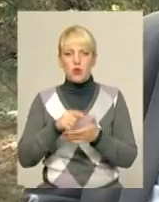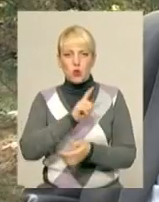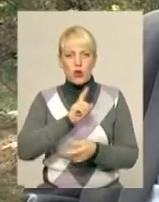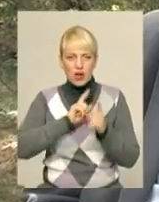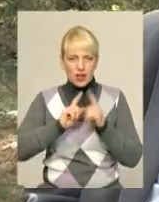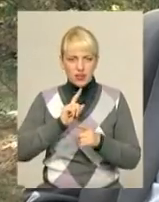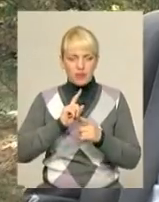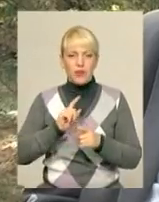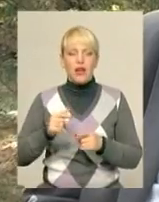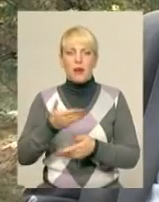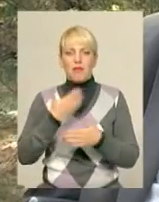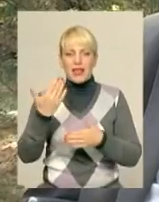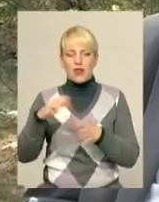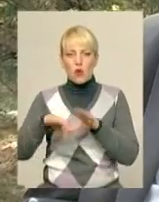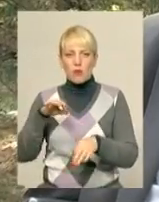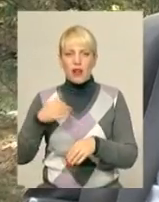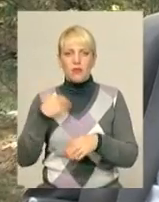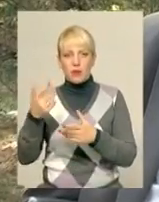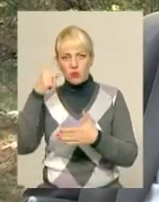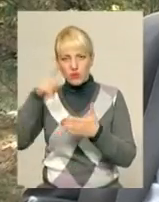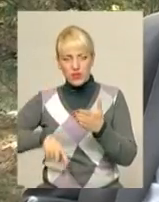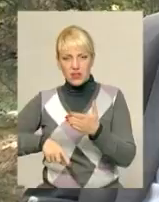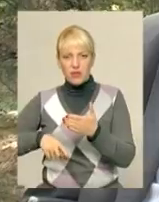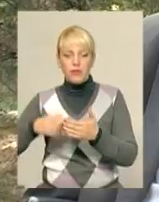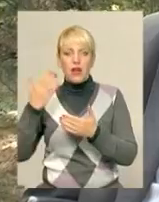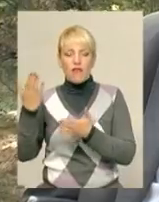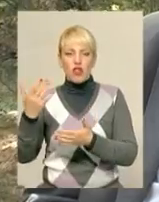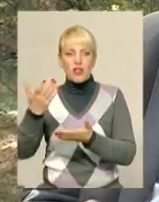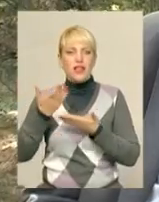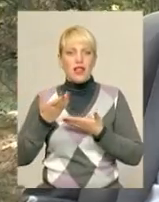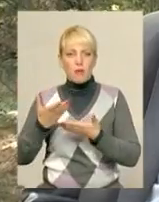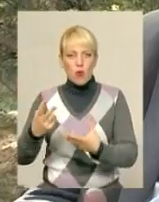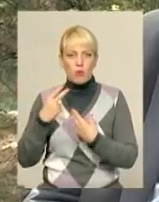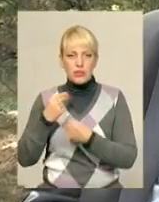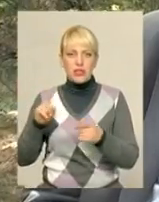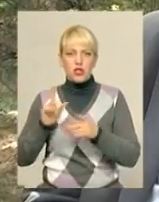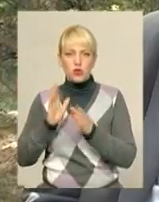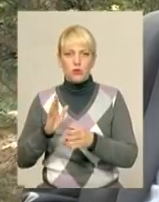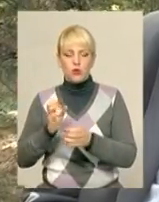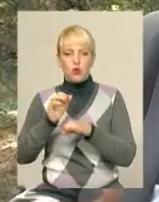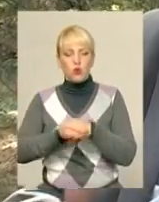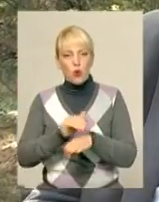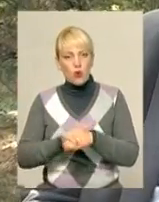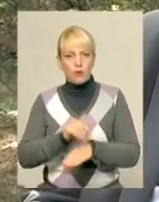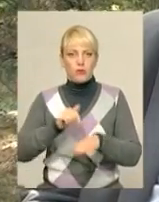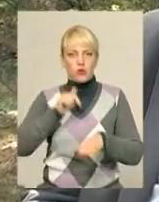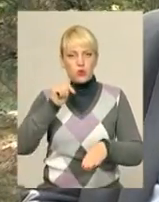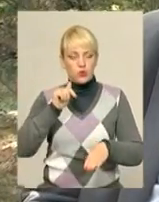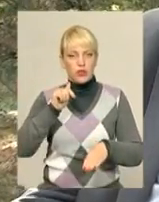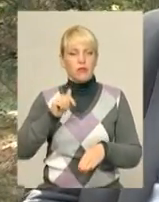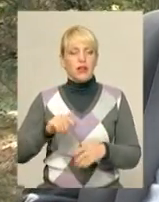ради. Ми їх обрали, ми їм довіряли. Вони нам обіцяли, що вони будуть добрими, чуйними.